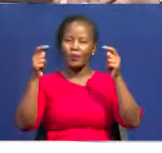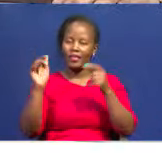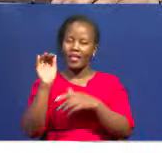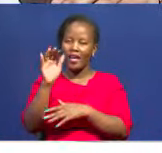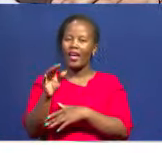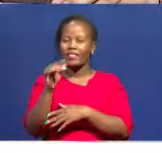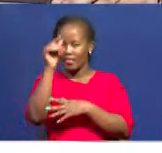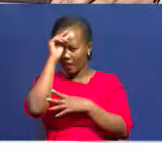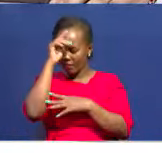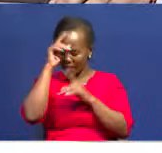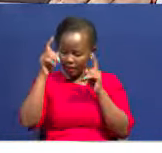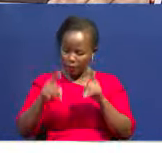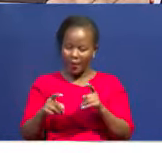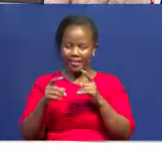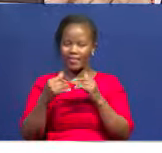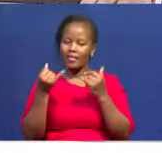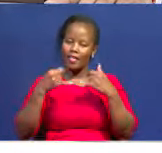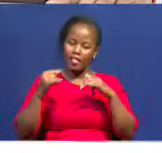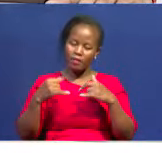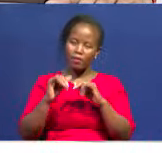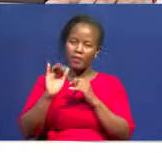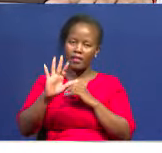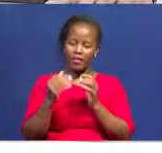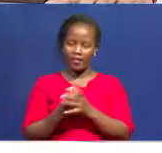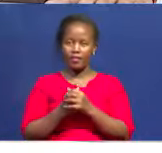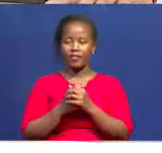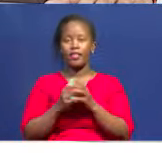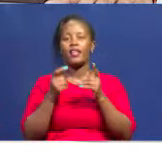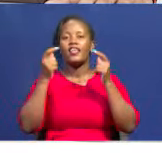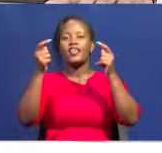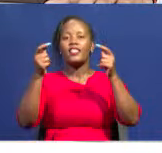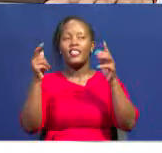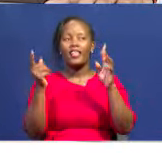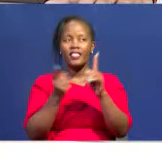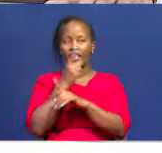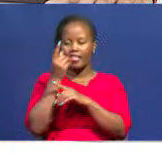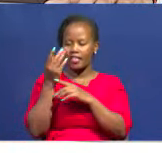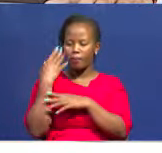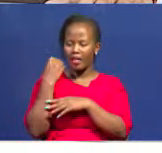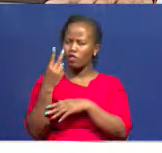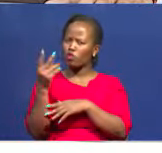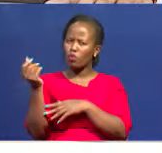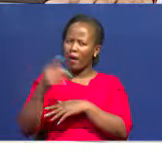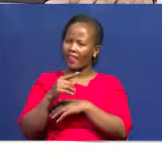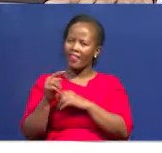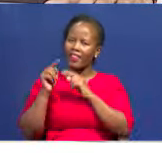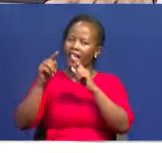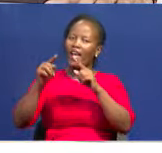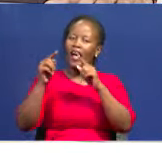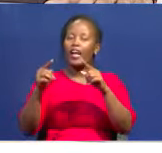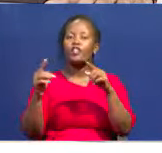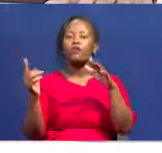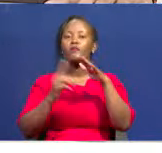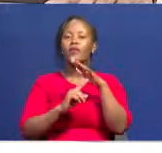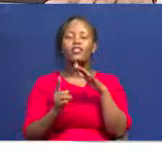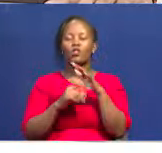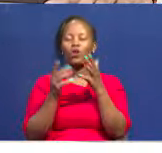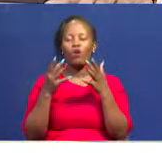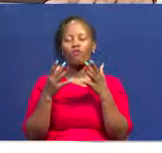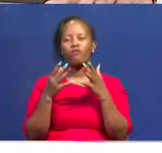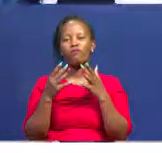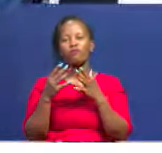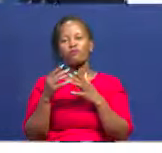yao. Maafisa hao walioanza mgomo miezi miwili iliyopita wanaishtumu wizara ya fedha kwa kukataa kutambua chama chao.